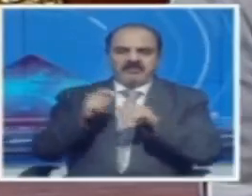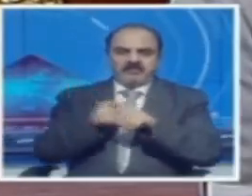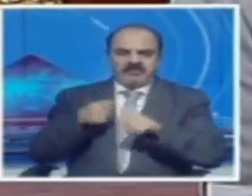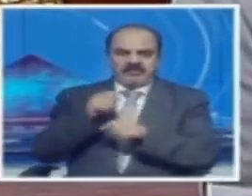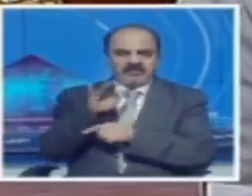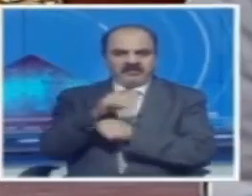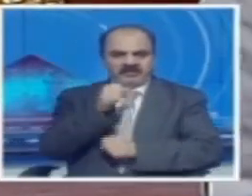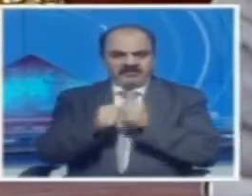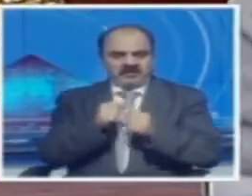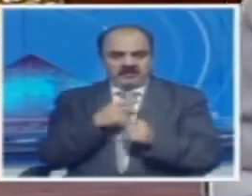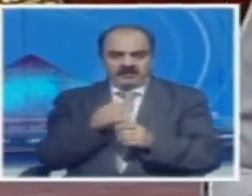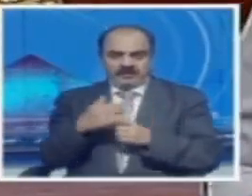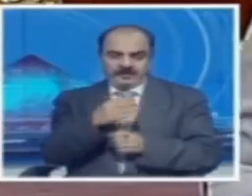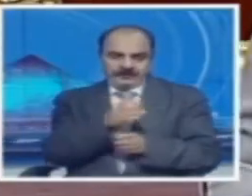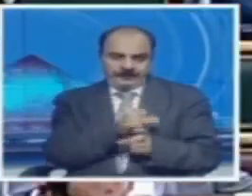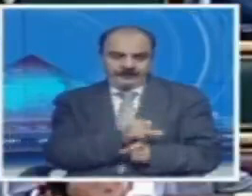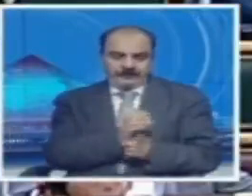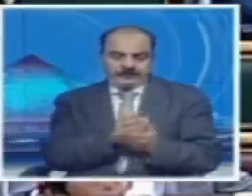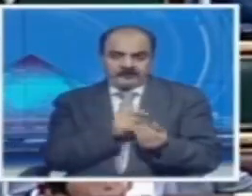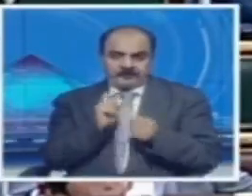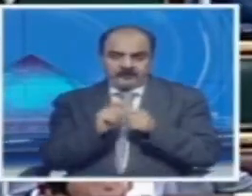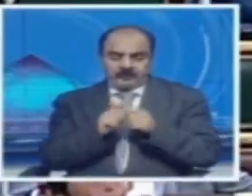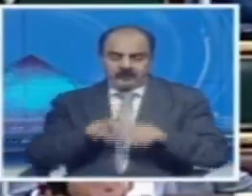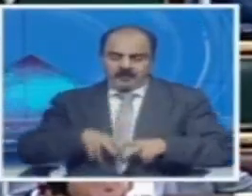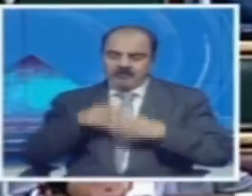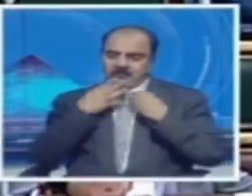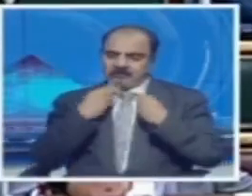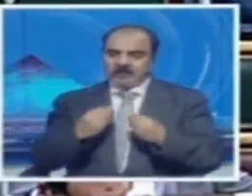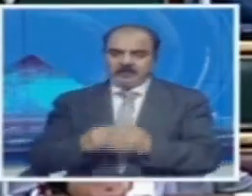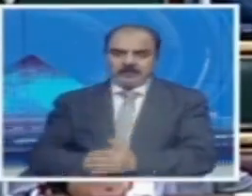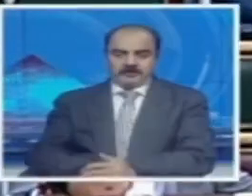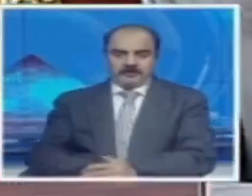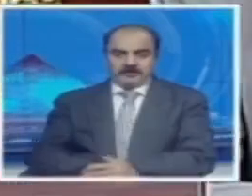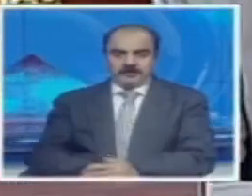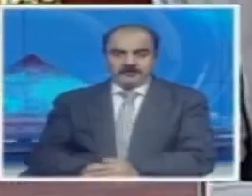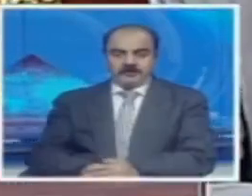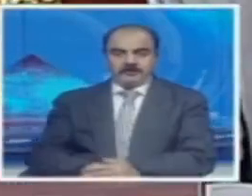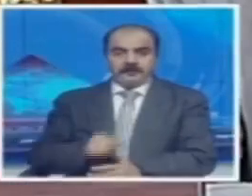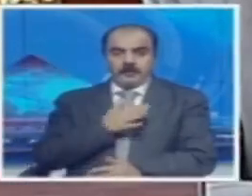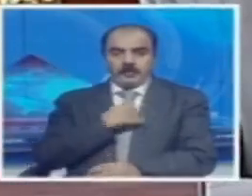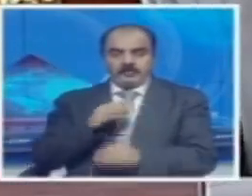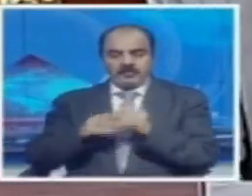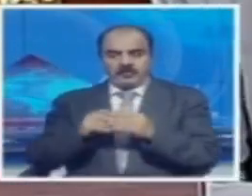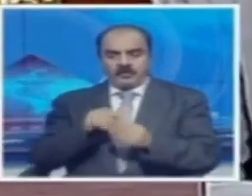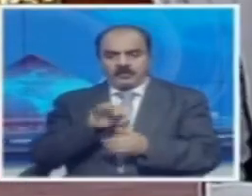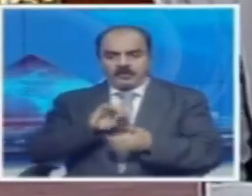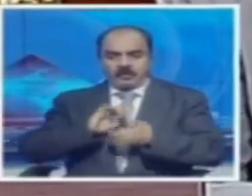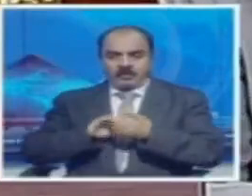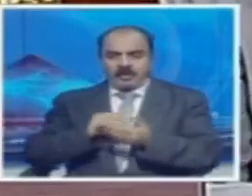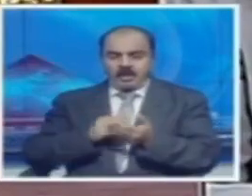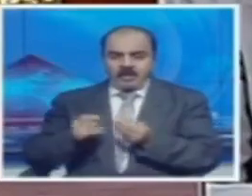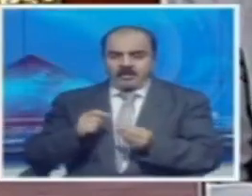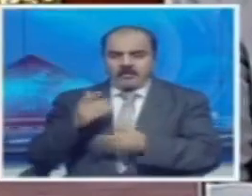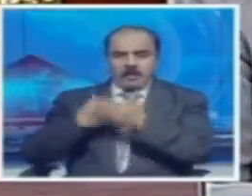دعم جهود الحماية الاجتماعية وتحسين مستوى معيشة المواطنين. تسعى الحكومة من خلال خطط وبرامج التنمية